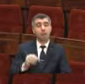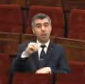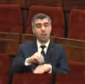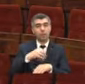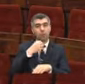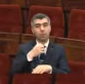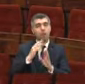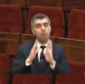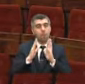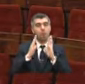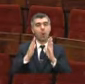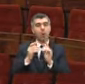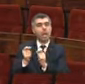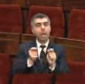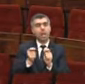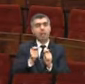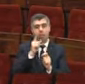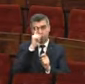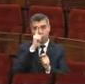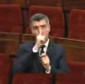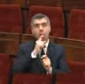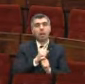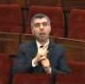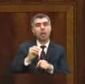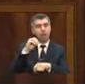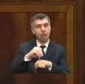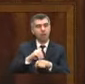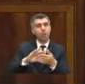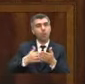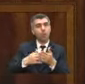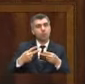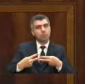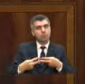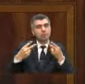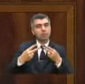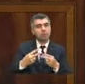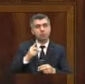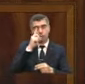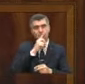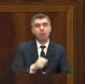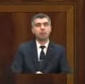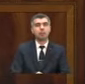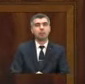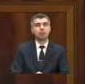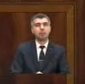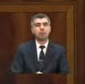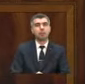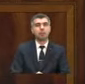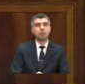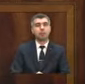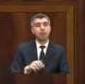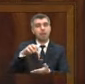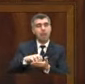مسبقا بالعيد السعيد عاده الله علينا وعليكم وعلى